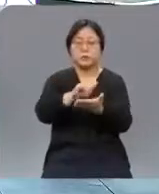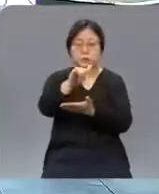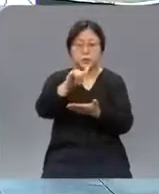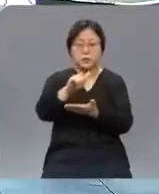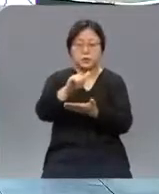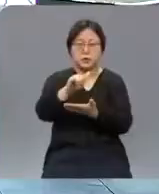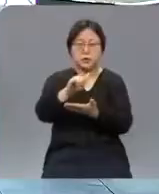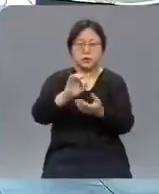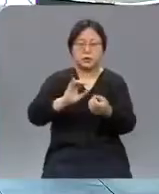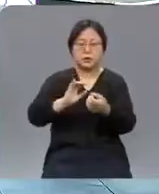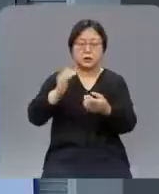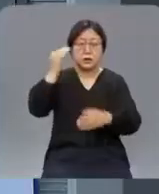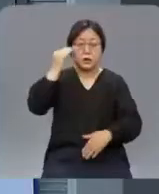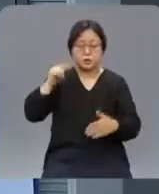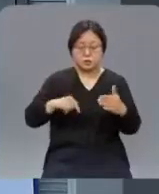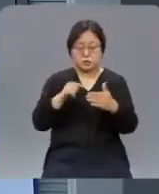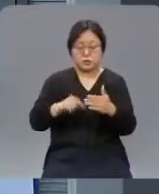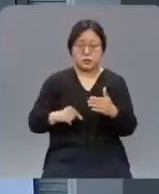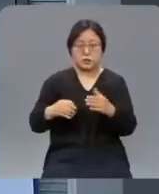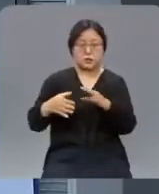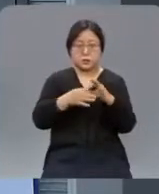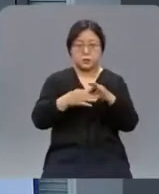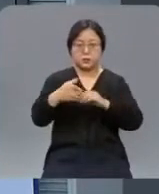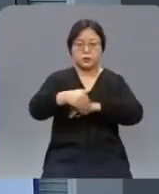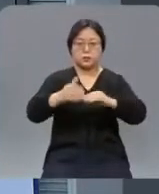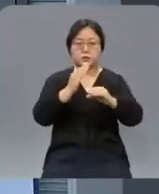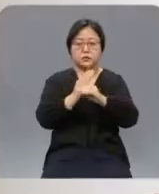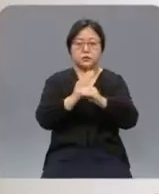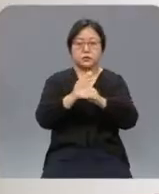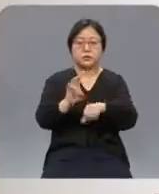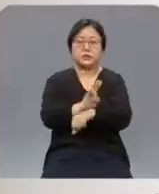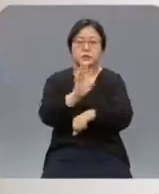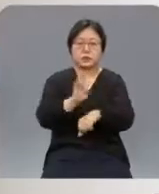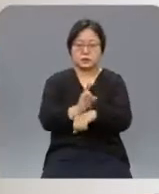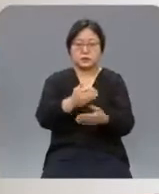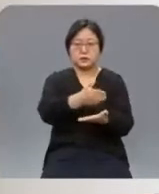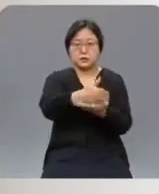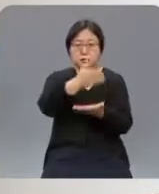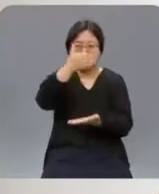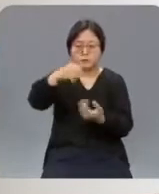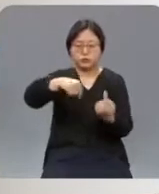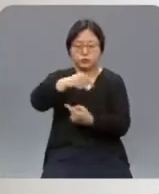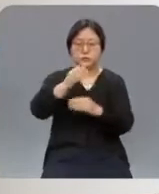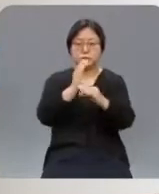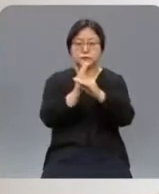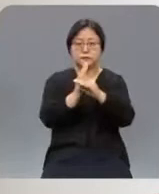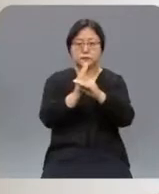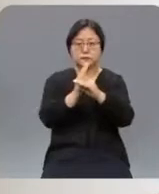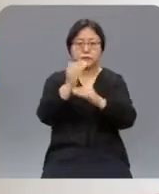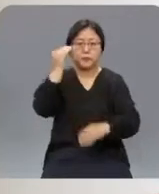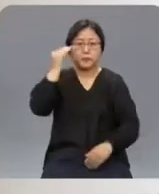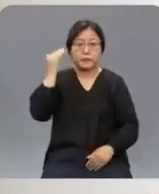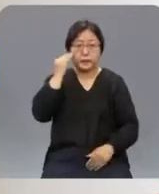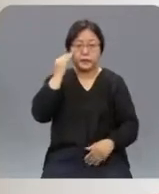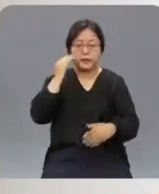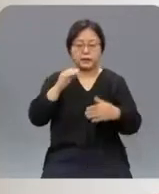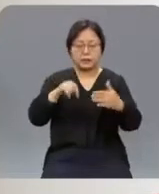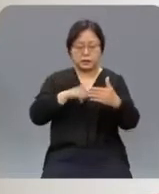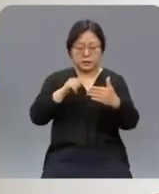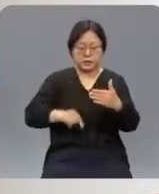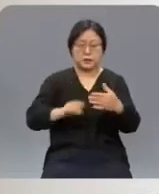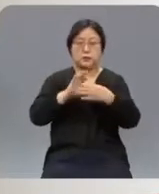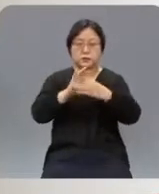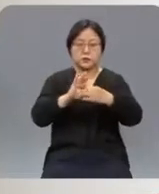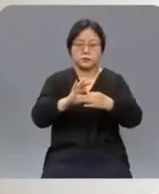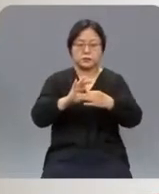월요일 오후부터 비해 보 나와 2018년부터 3년간 전국의 고층건물 이용섭 후보 측은 광주의 주소를 둔 있습니다 날씨였습니다 뉴스를 마칩니다 여러분 화재는 모두 400 않은 5번으로 군입대 청년에게 상해 보험을 들어 유 꿈에서 550 원 무조건 100% 해마다 증가하는 상황 주는 제도와 시험 도록 하겠습니다 독거노인과 1인 가구의 아침식사를 저의 마음도 도 올해 말 70m 주제 공무원 제도를